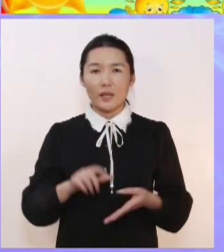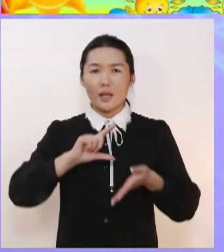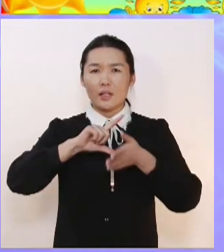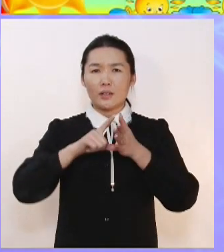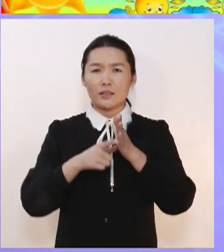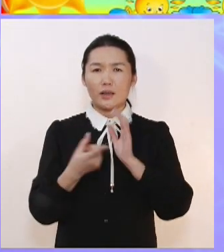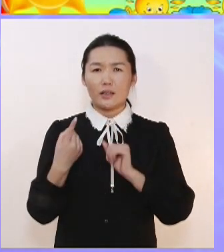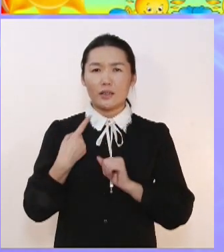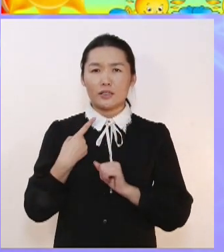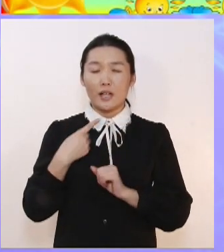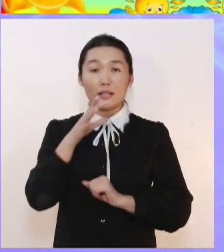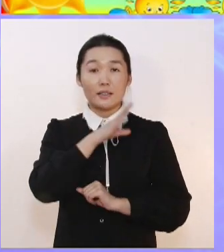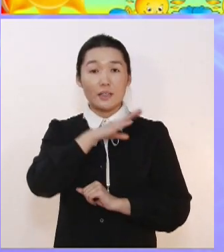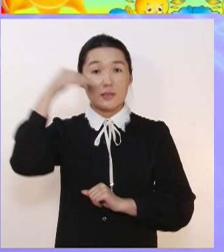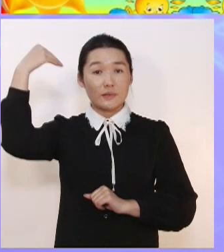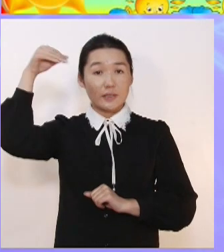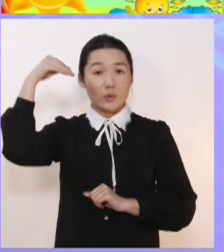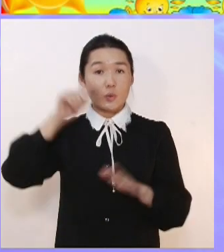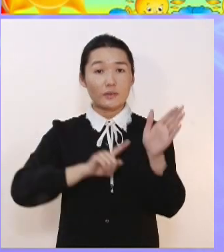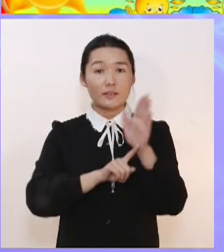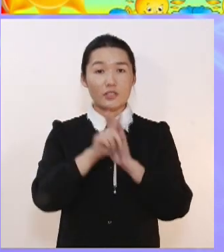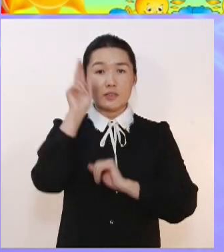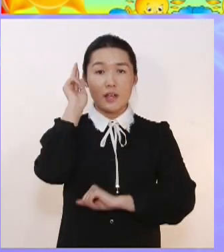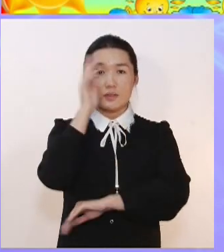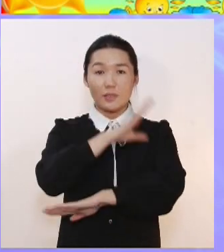Долгожданный дан звонок, начинается урок.